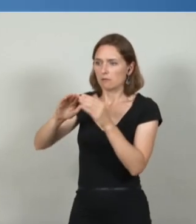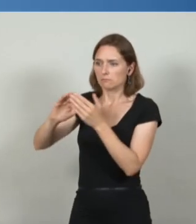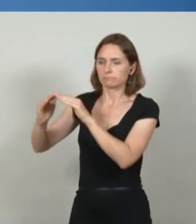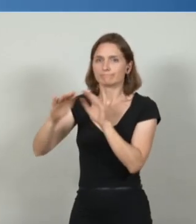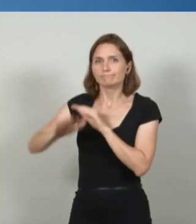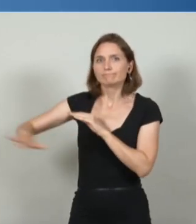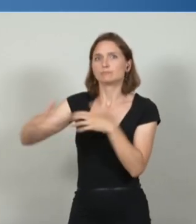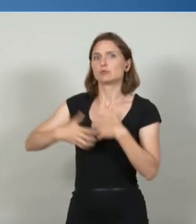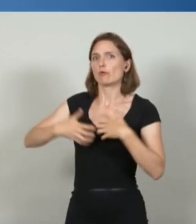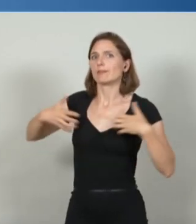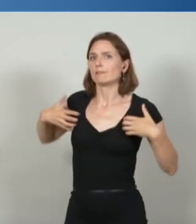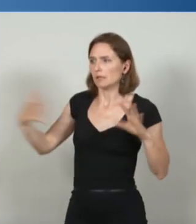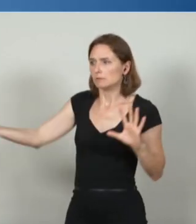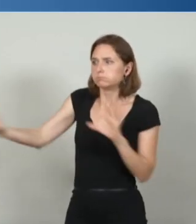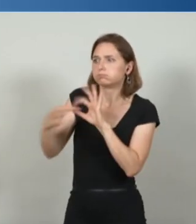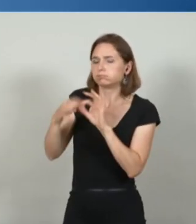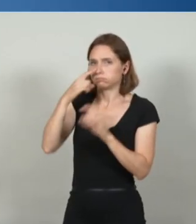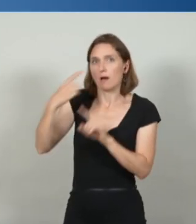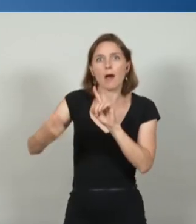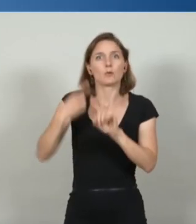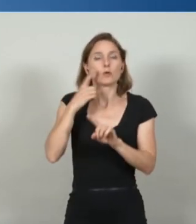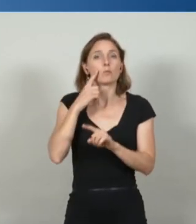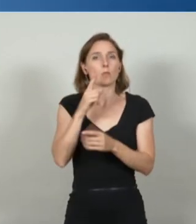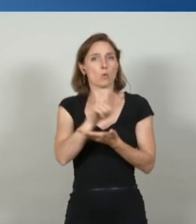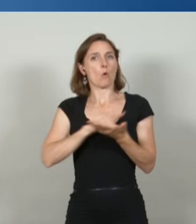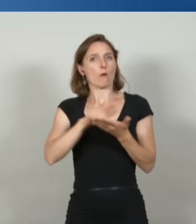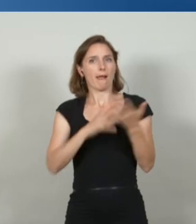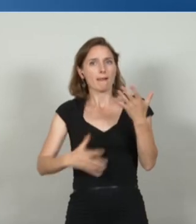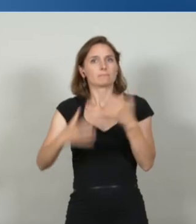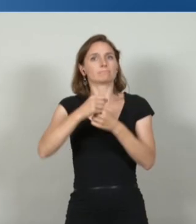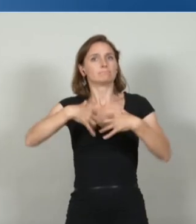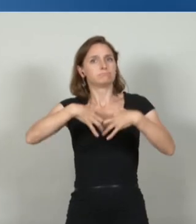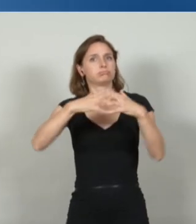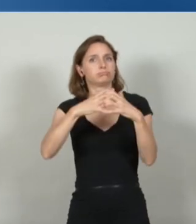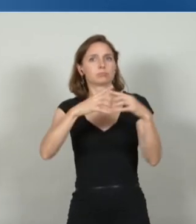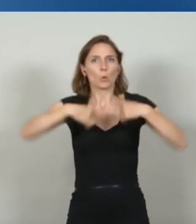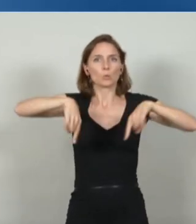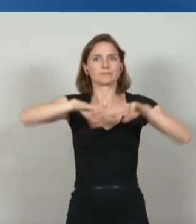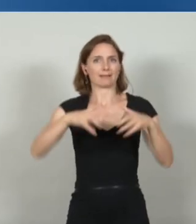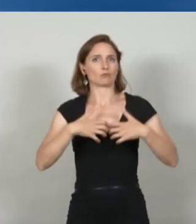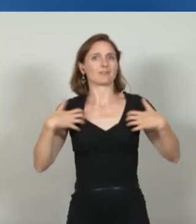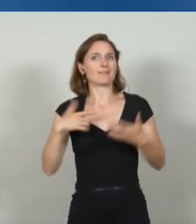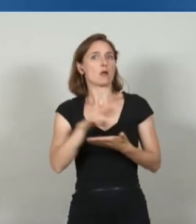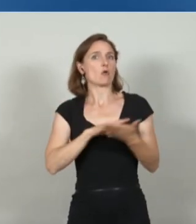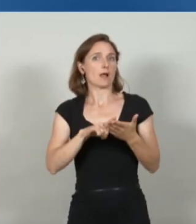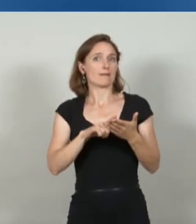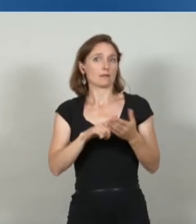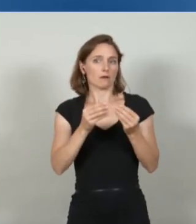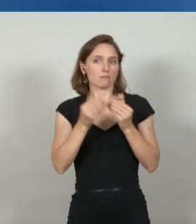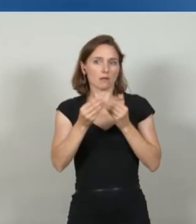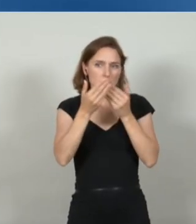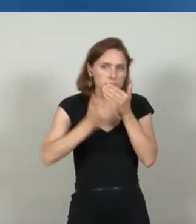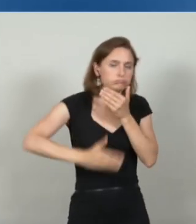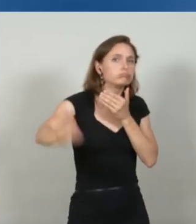créé un Conseil Scientifique local qui nous permet aussi dans les années à venir finalement de travailler sur cette démarche